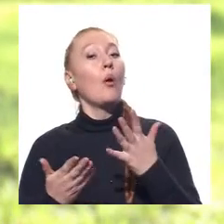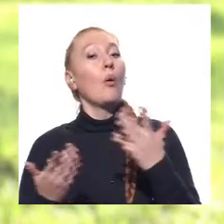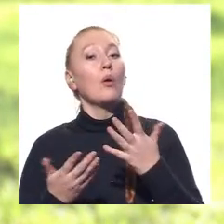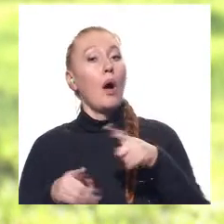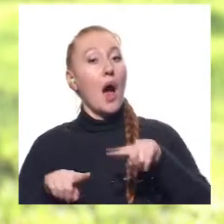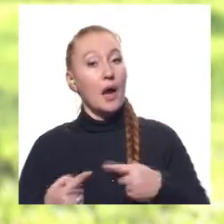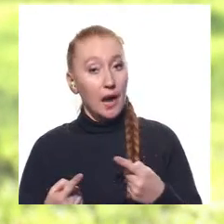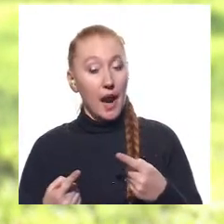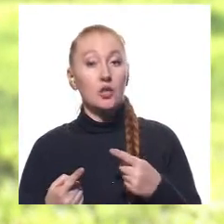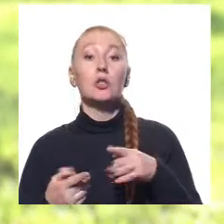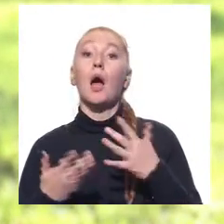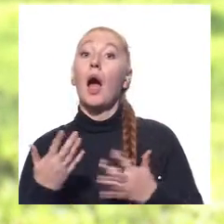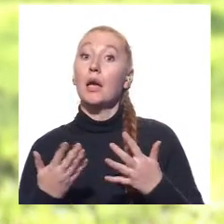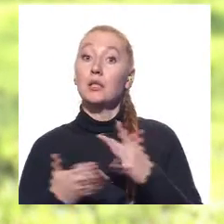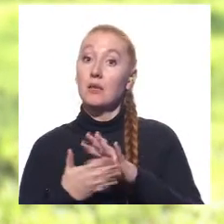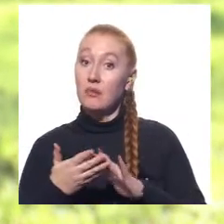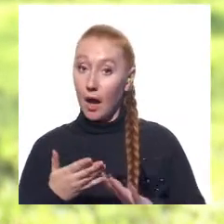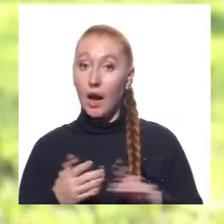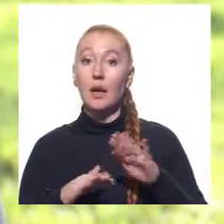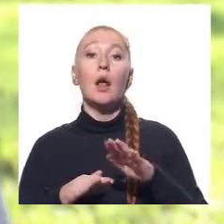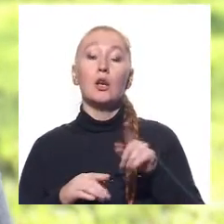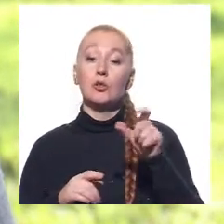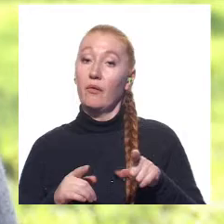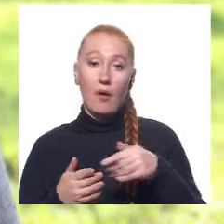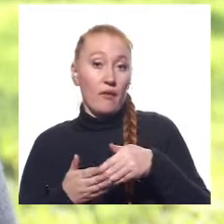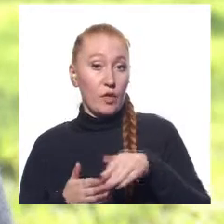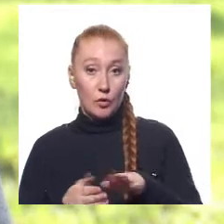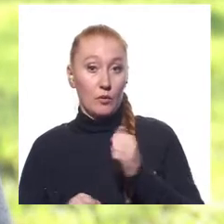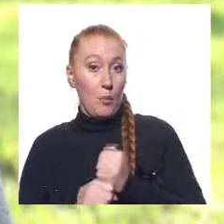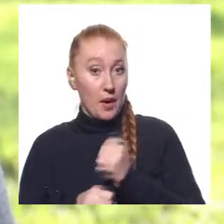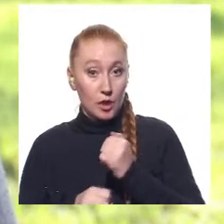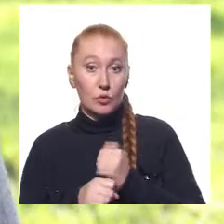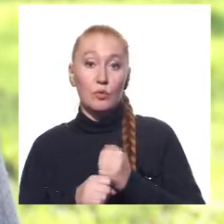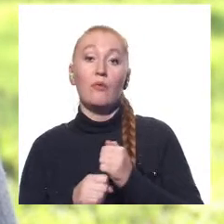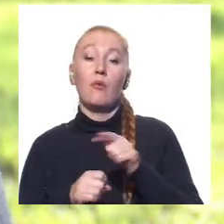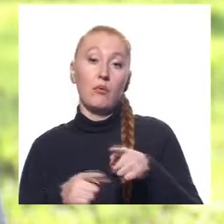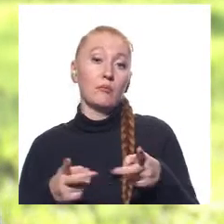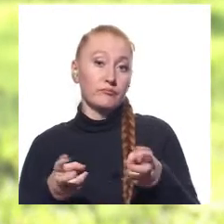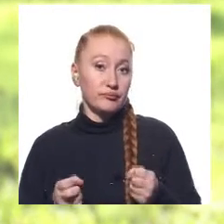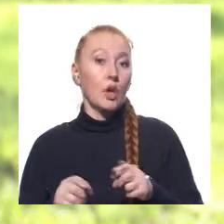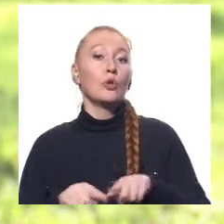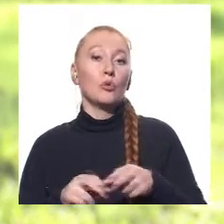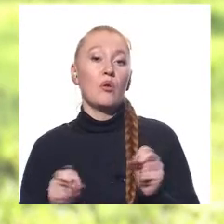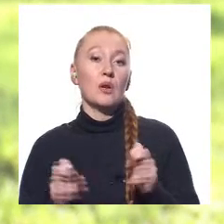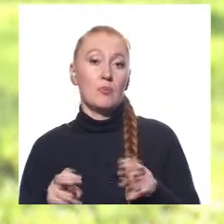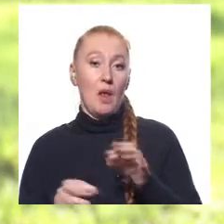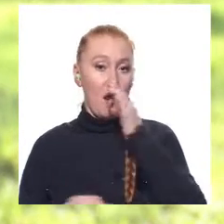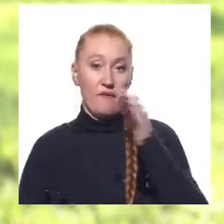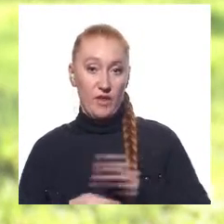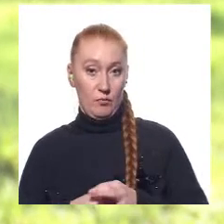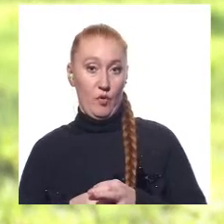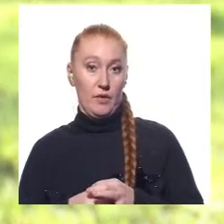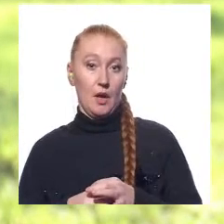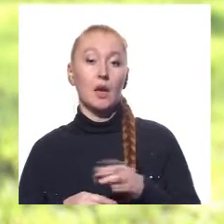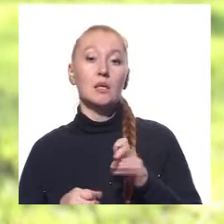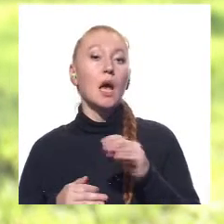адміністративний арешт. А надалі, якщо людина ухиляється далі, тоді його притягають до кримінальної